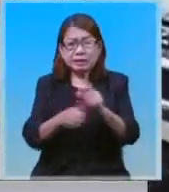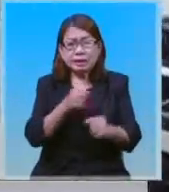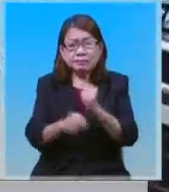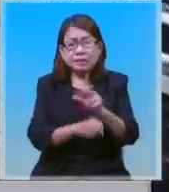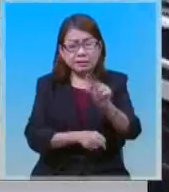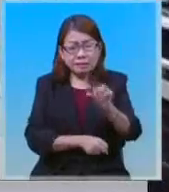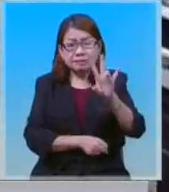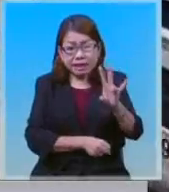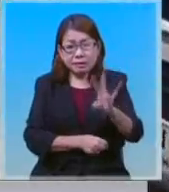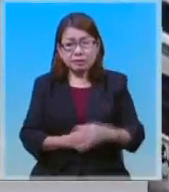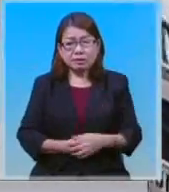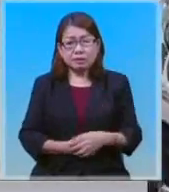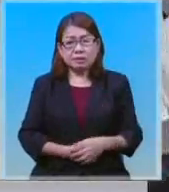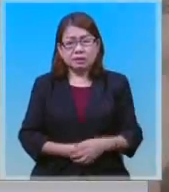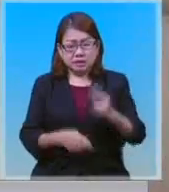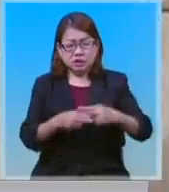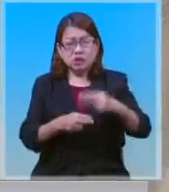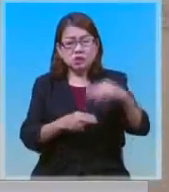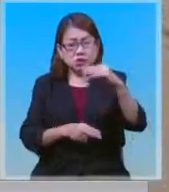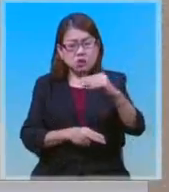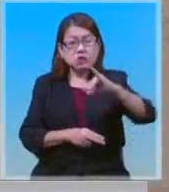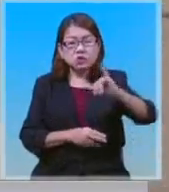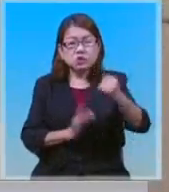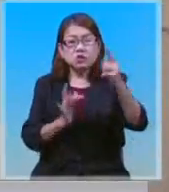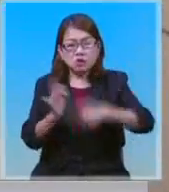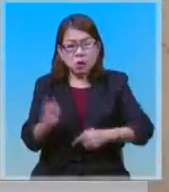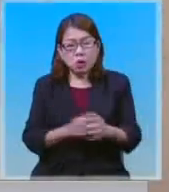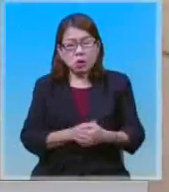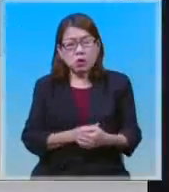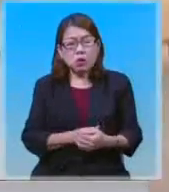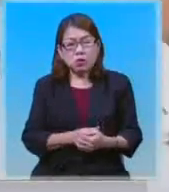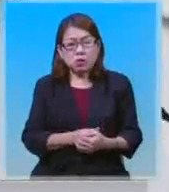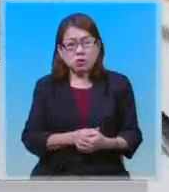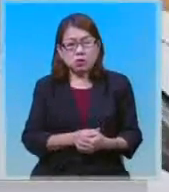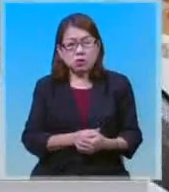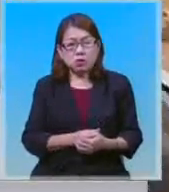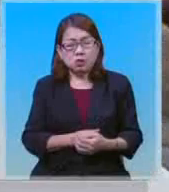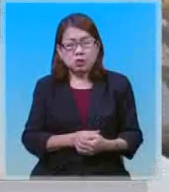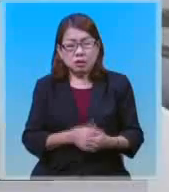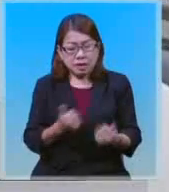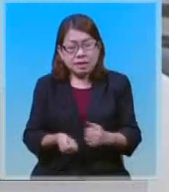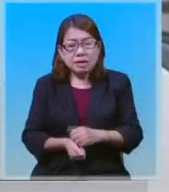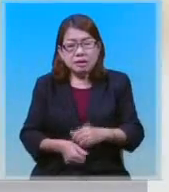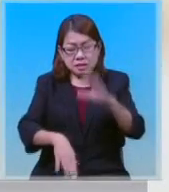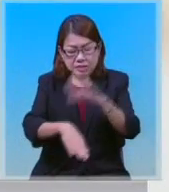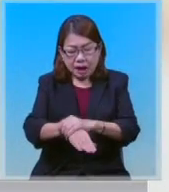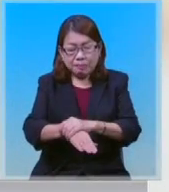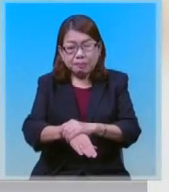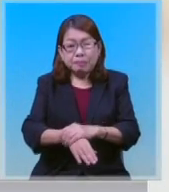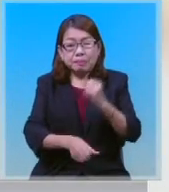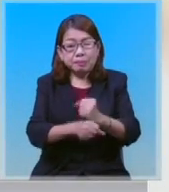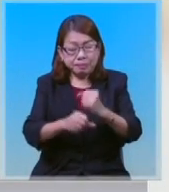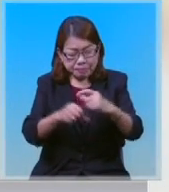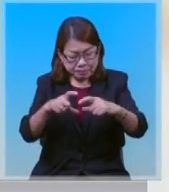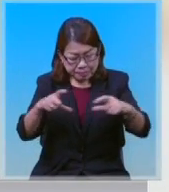ฉายาของเขาโจ้โชคชัยศรีคนนี้นี่แหละเป็นผู้ต้องหาปลอมและใช้เอกสารทางราชการปลอมก็ถูกตำรวจกองป